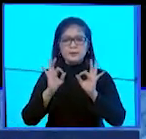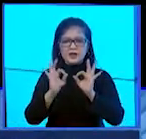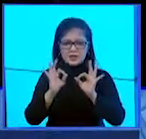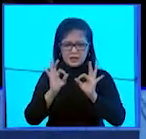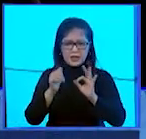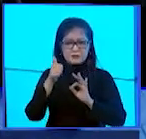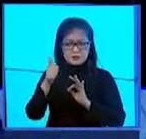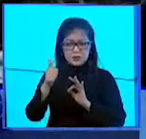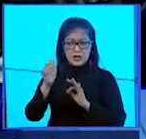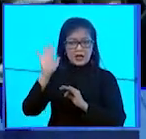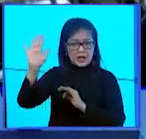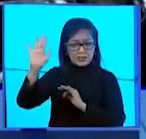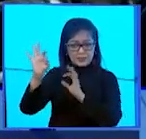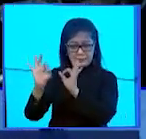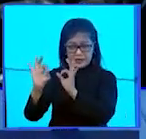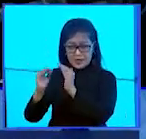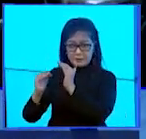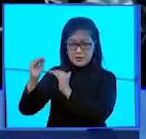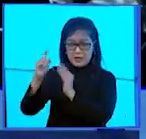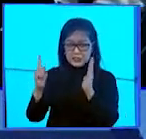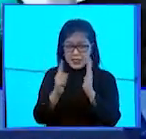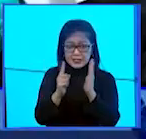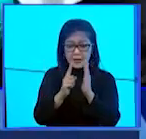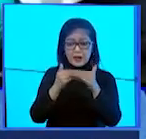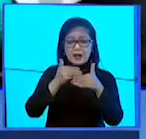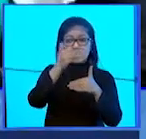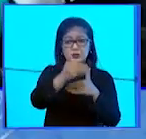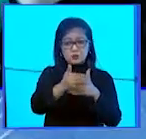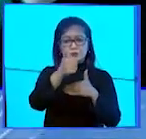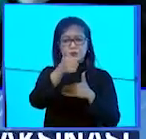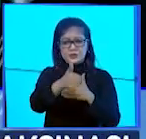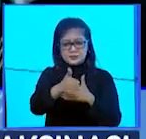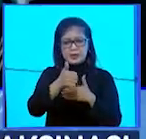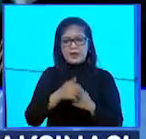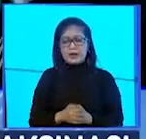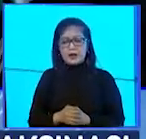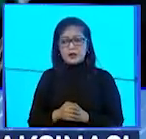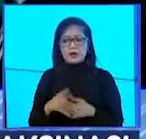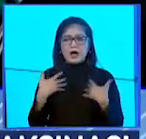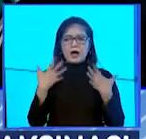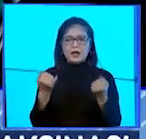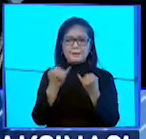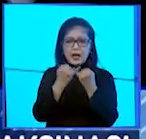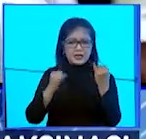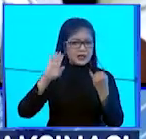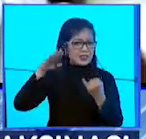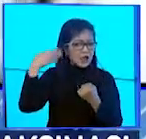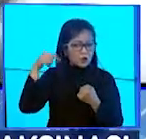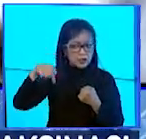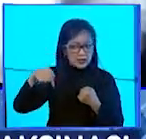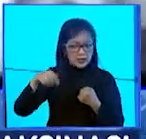tata boga terbatas bisa berbisa bisa-bisa berlanjut sampai tahun ini akhir tahun ini dan tahun depan tentunya kita berharap